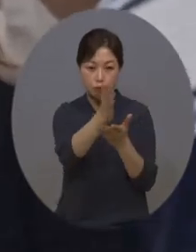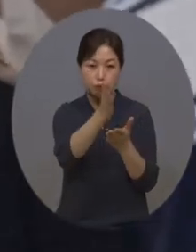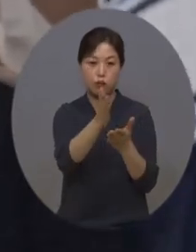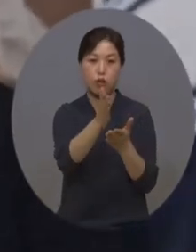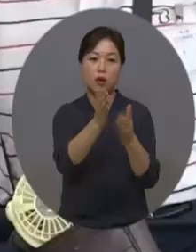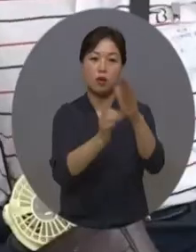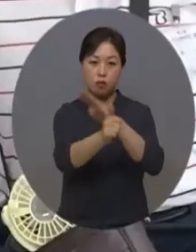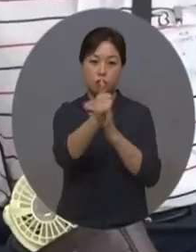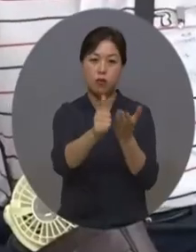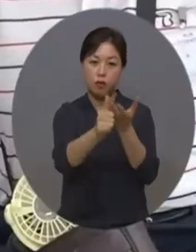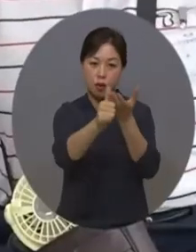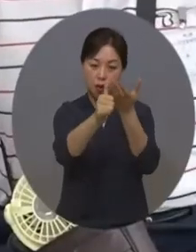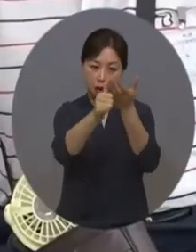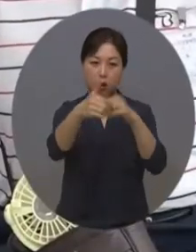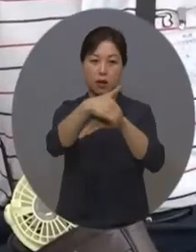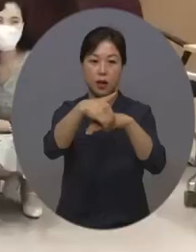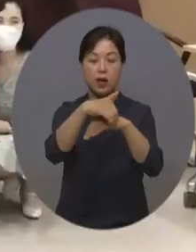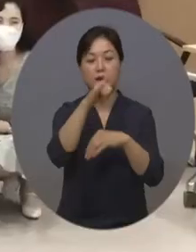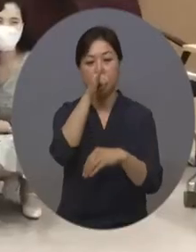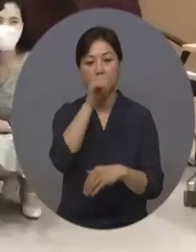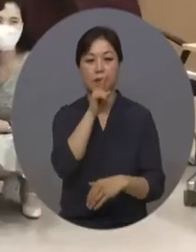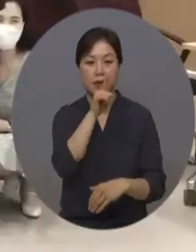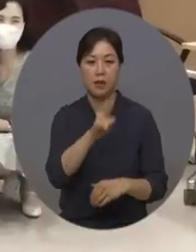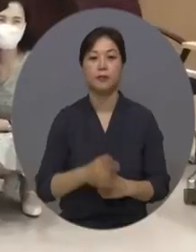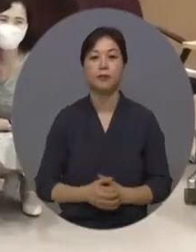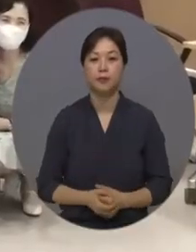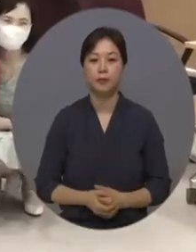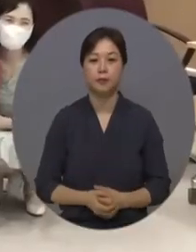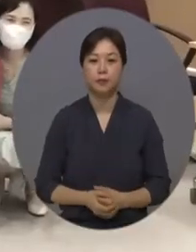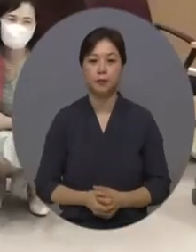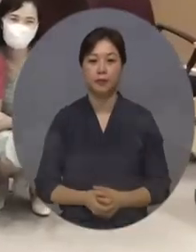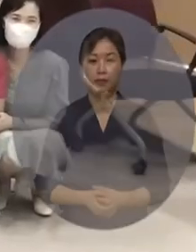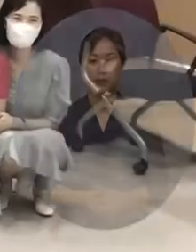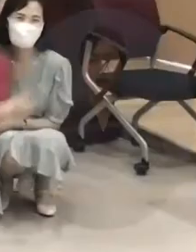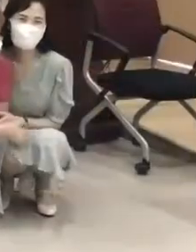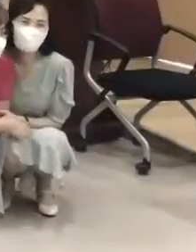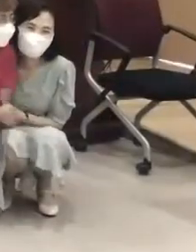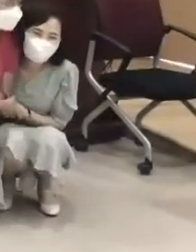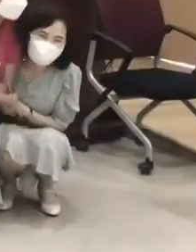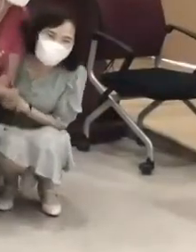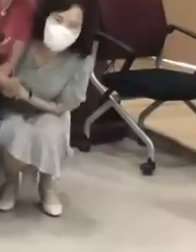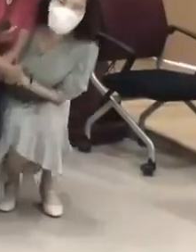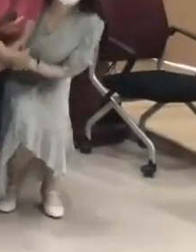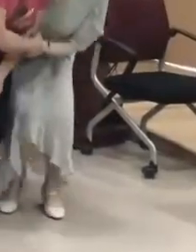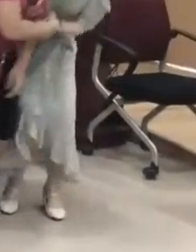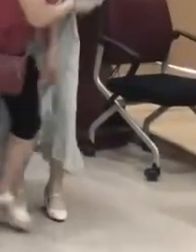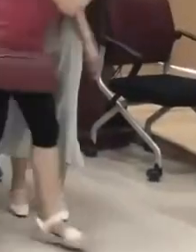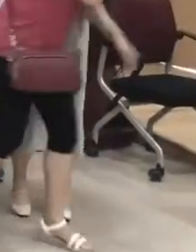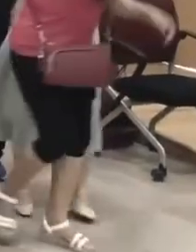나설 계획 이라고 대회 관계자들은 전했습니다 복지 tv 경기방송 정선 입니다